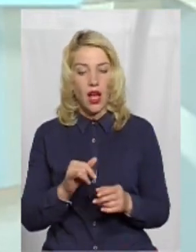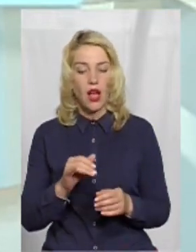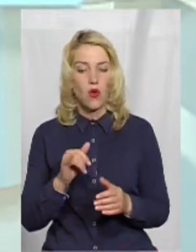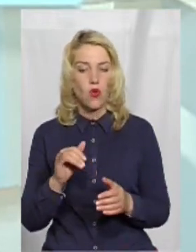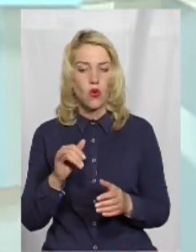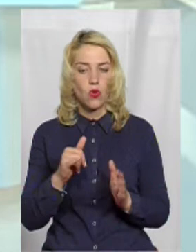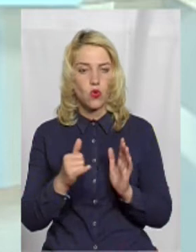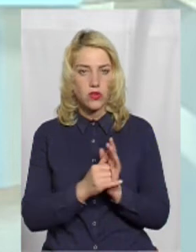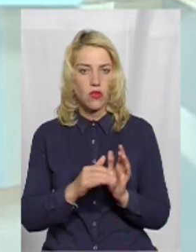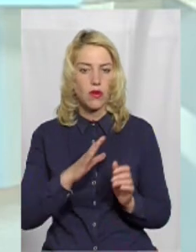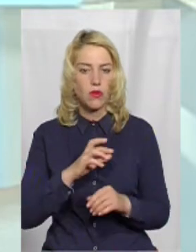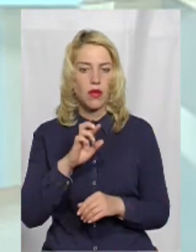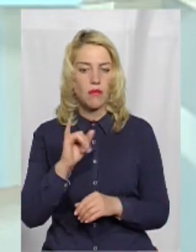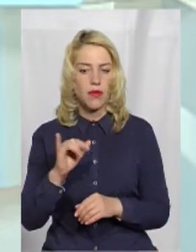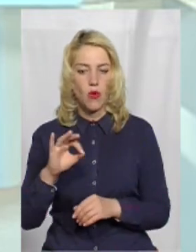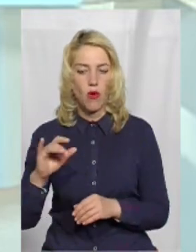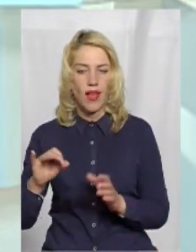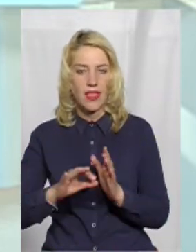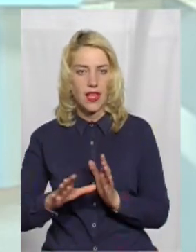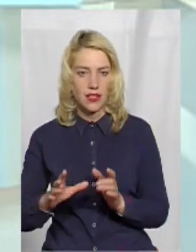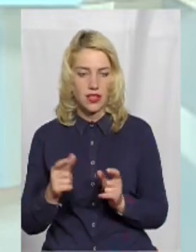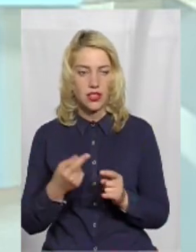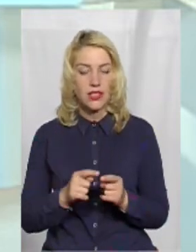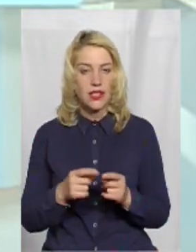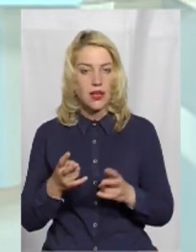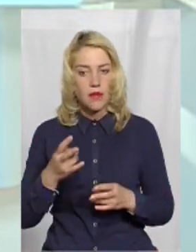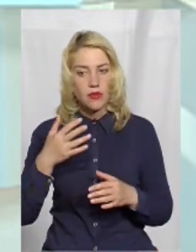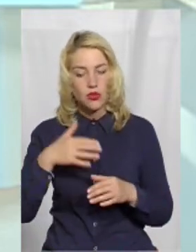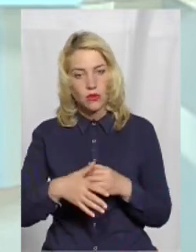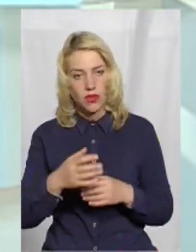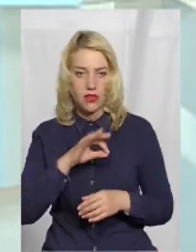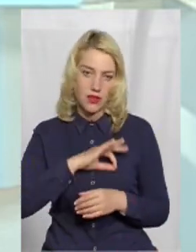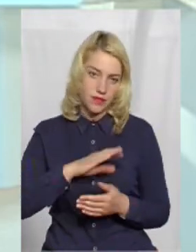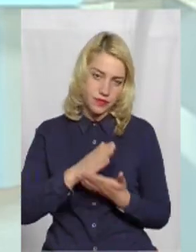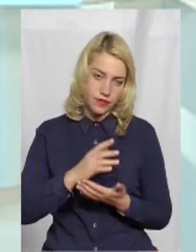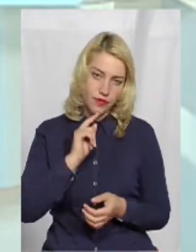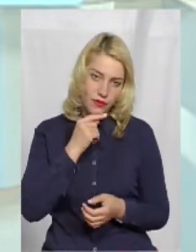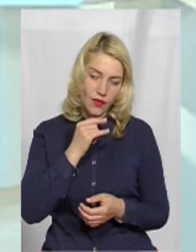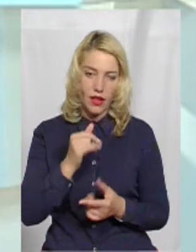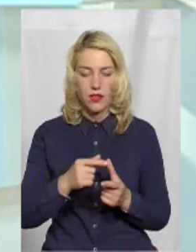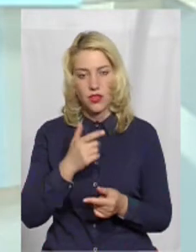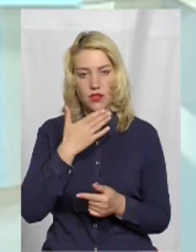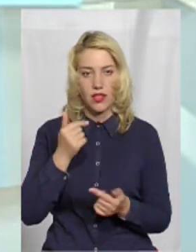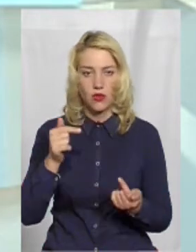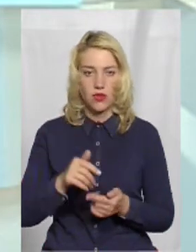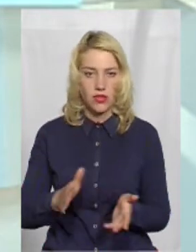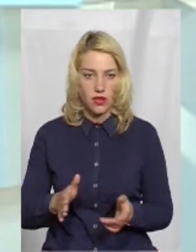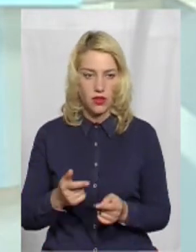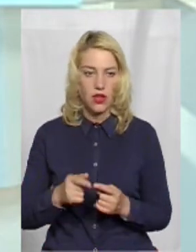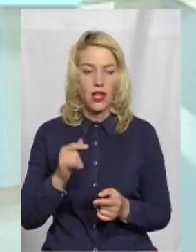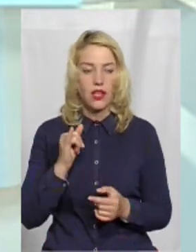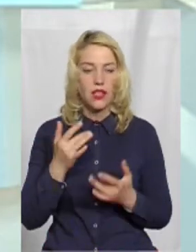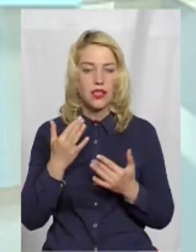вона існувала. Тут треба розуміти, наскільки це економічно доцільно. І, ну, на жаль, не кожен проект може